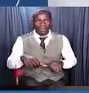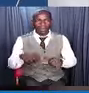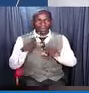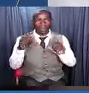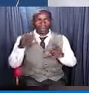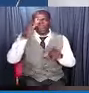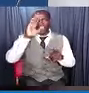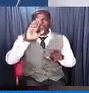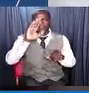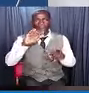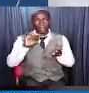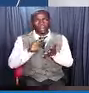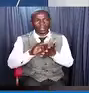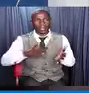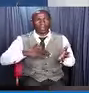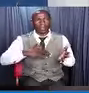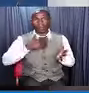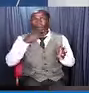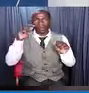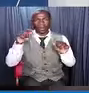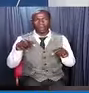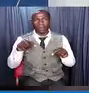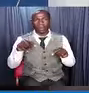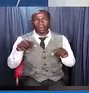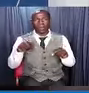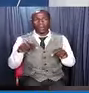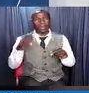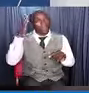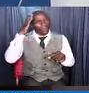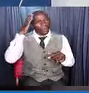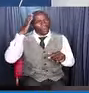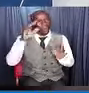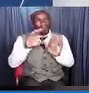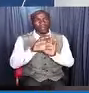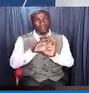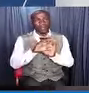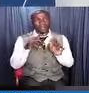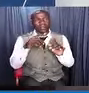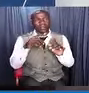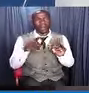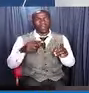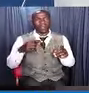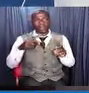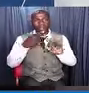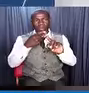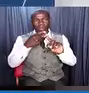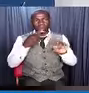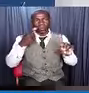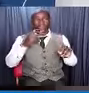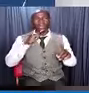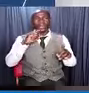word. Lengo langu leo. That my main subject. Najua kweli bazijua hizo amri zote. I know you know all the commands. Lengo langu. But my